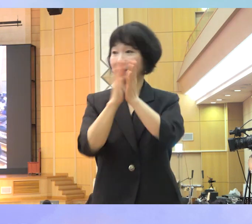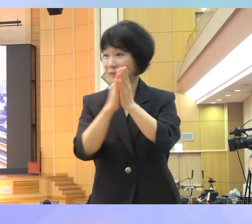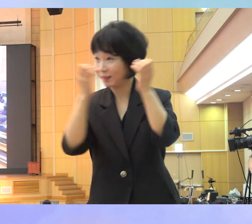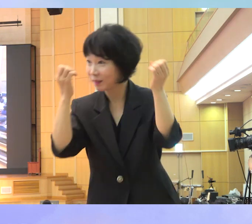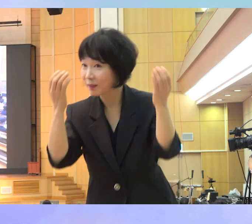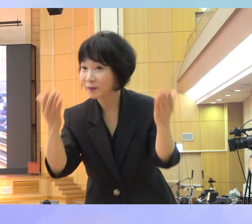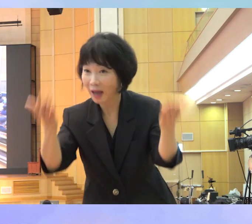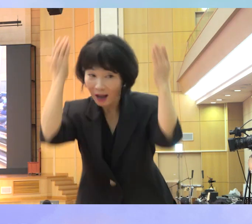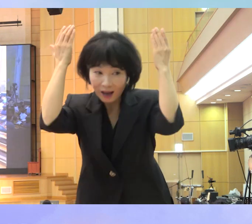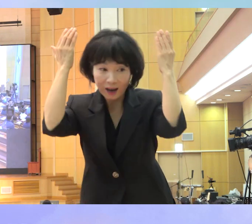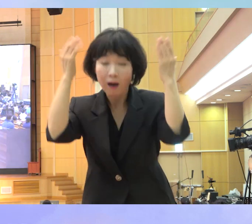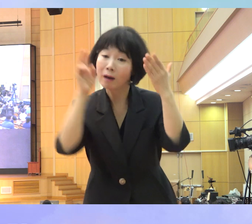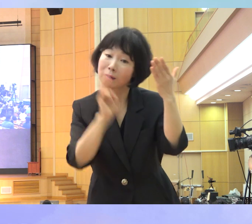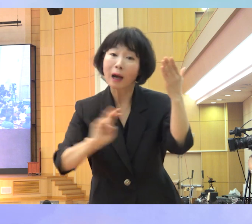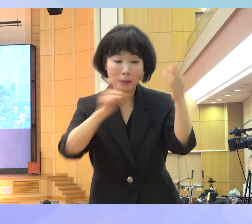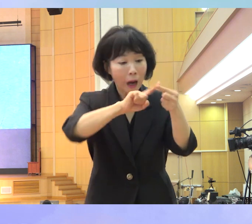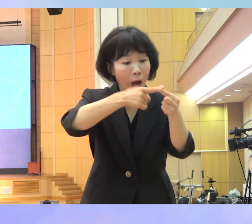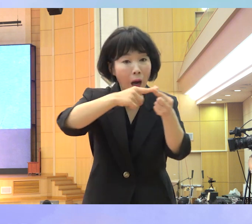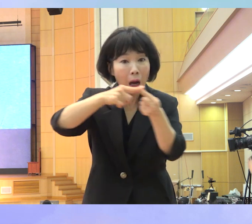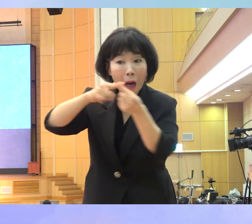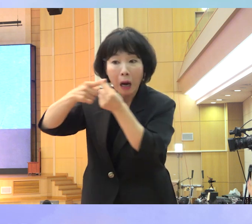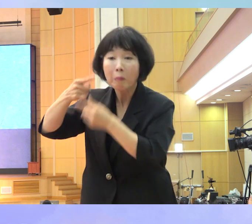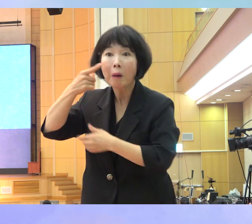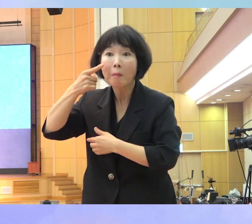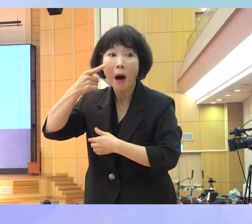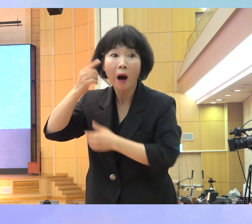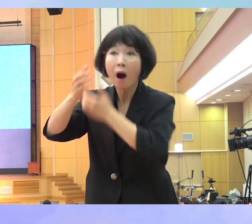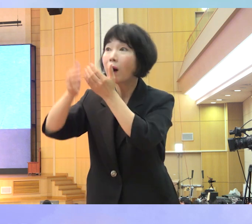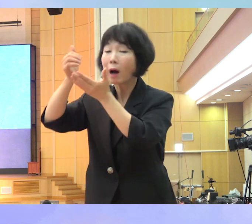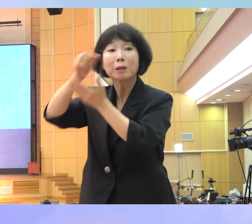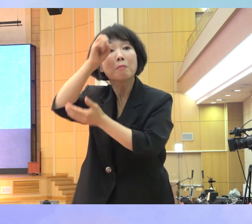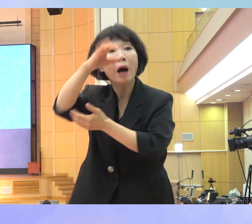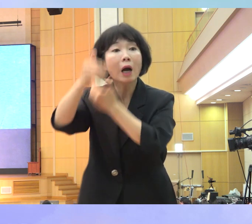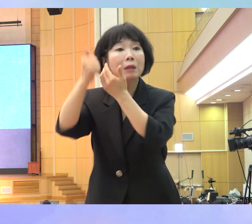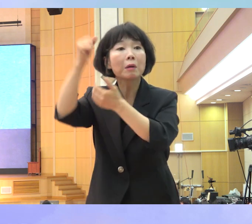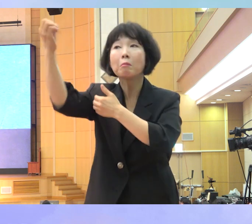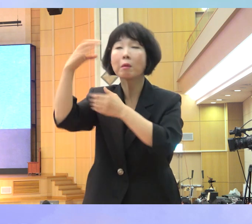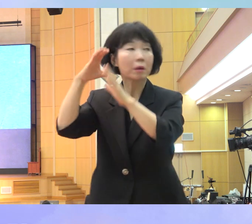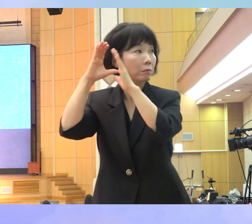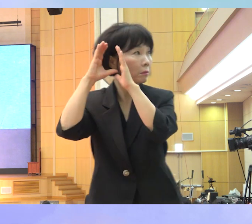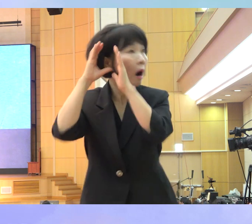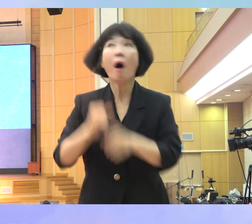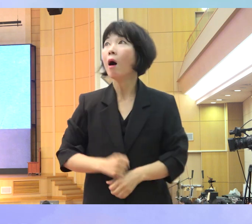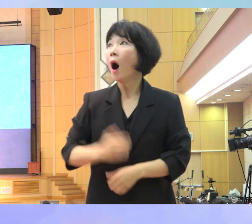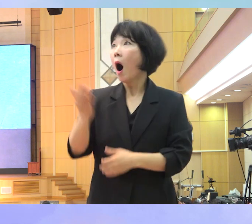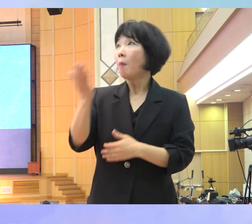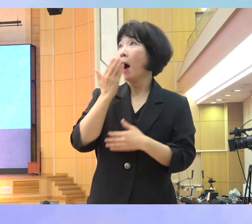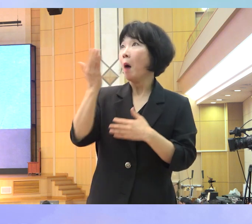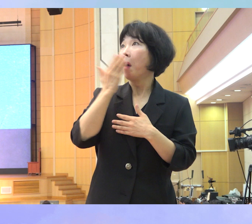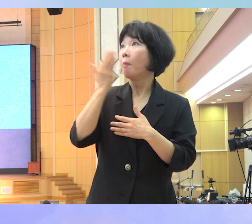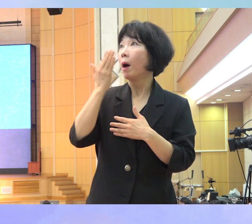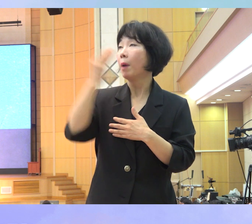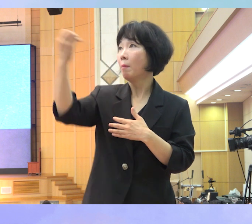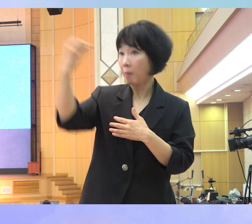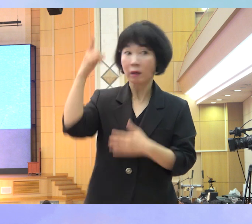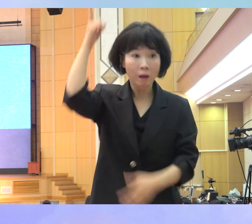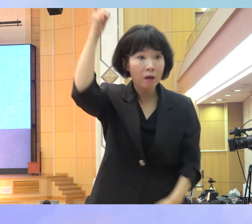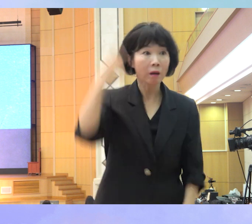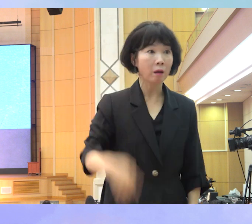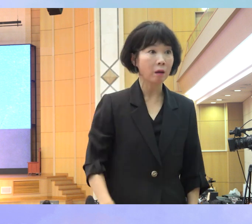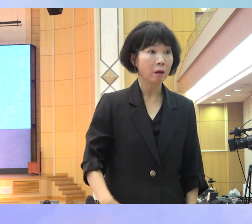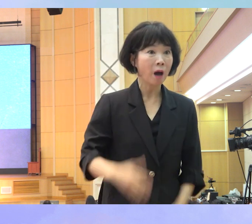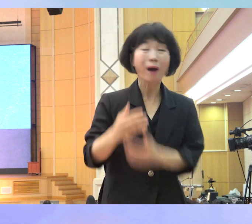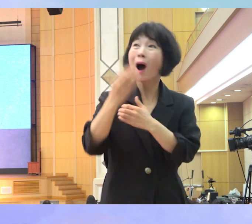할렐루야. 이 찬양도 뭐예요? 하나님은 할 수 있다, 할 수 있다 하시니는